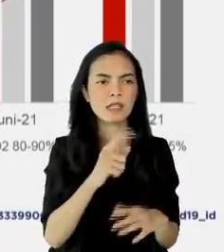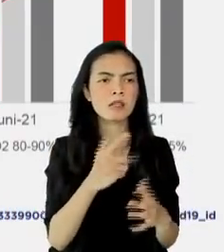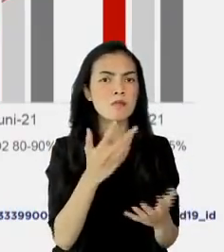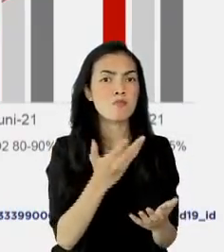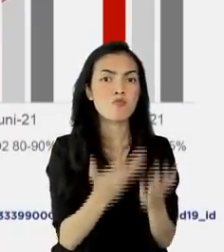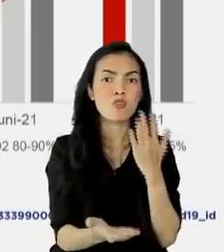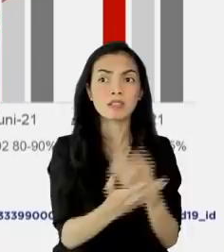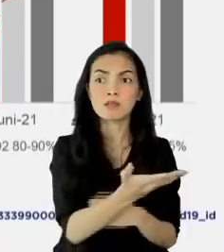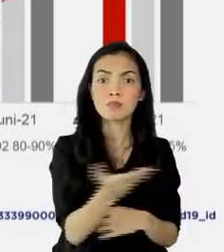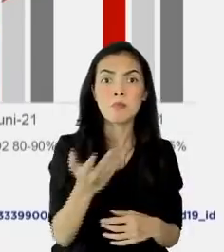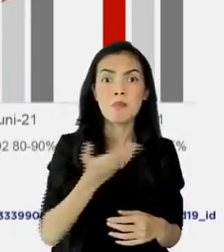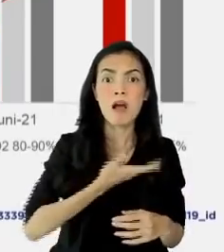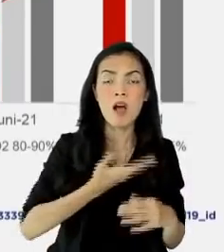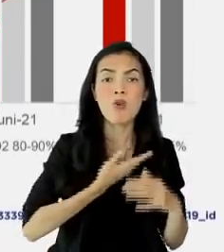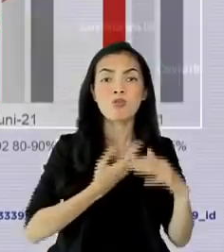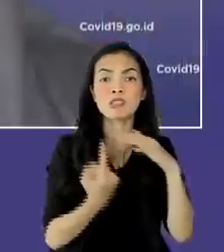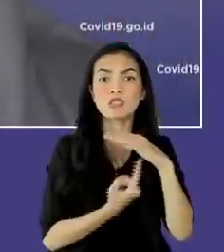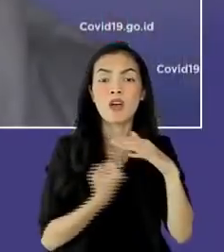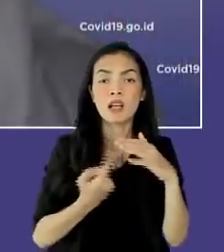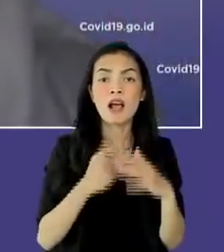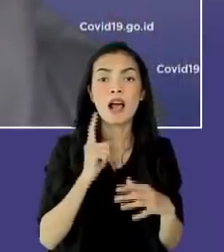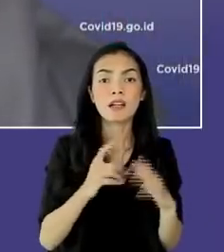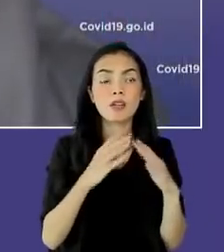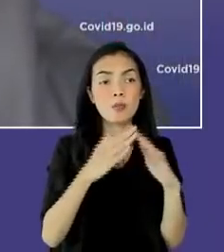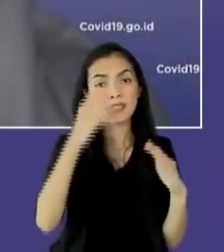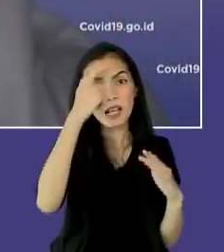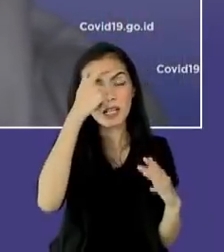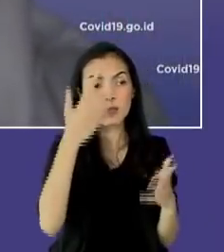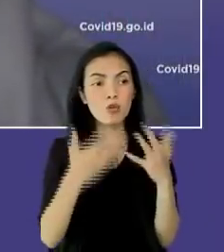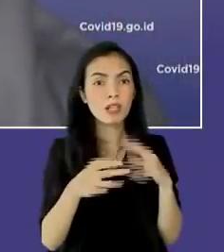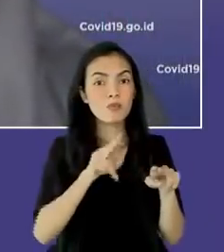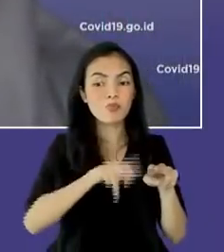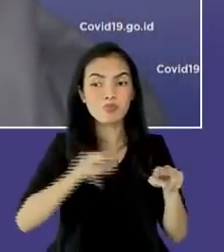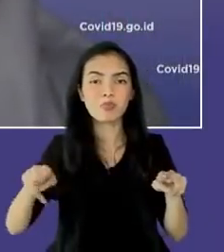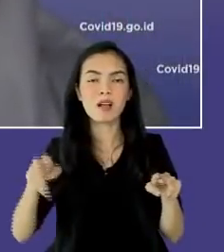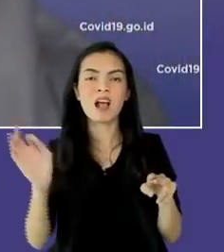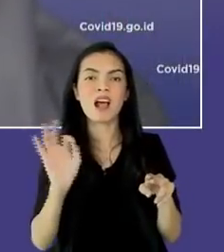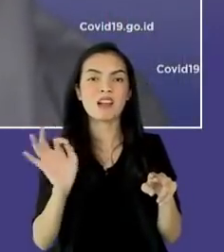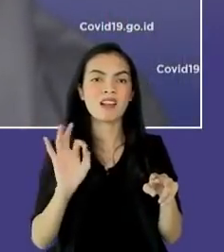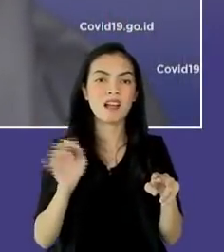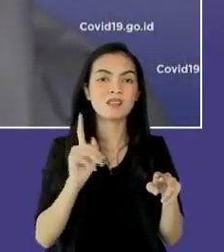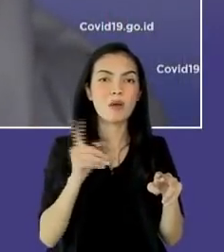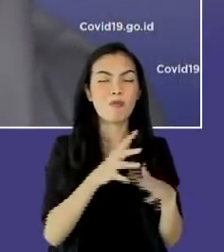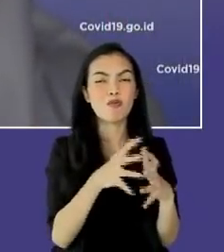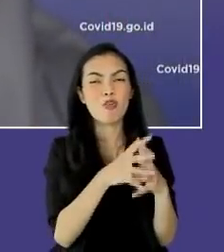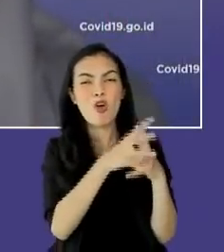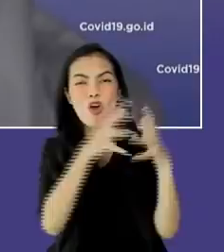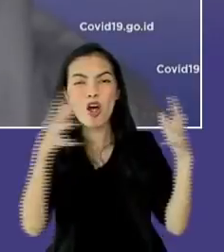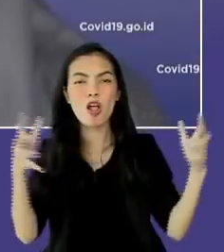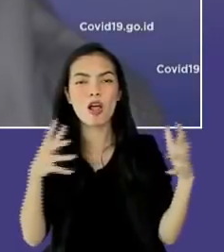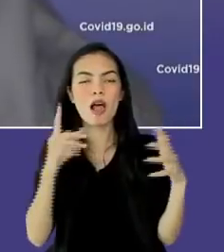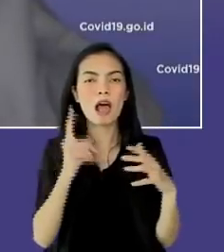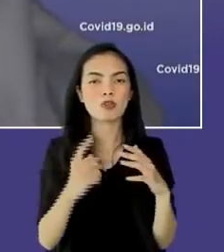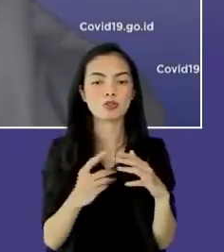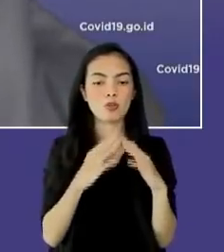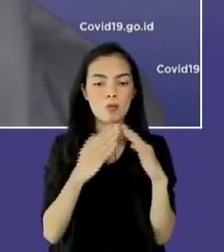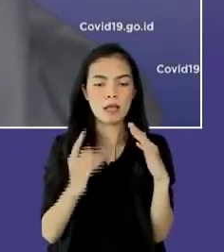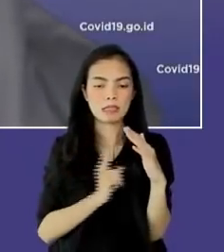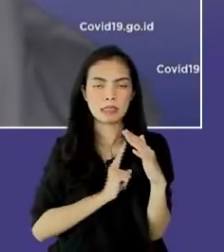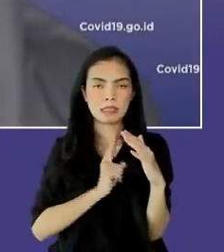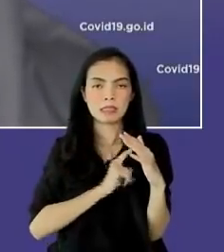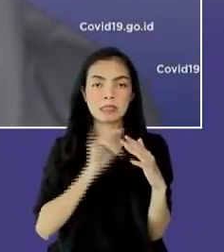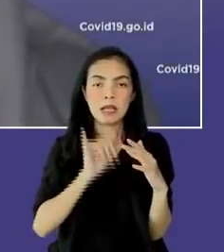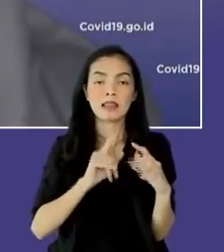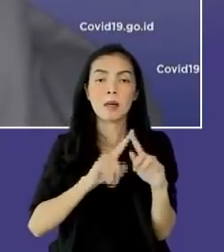Semua barangkali pengen isoman. Ada juga waktu di mana rumah sakit tidak ada juga ya, karena memang barangkali penuh sekali rumah sakit, terpaksa harus isoman. Tapi kita